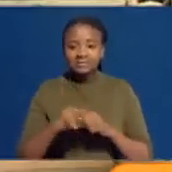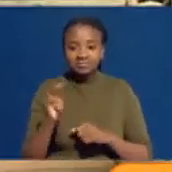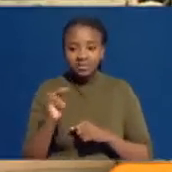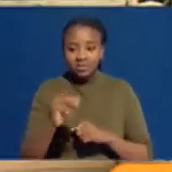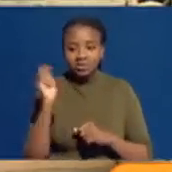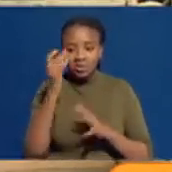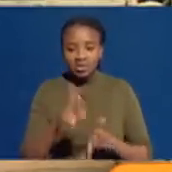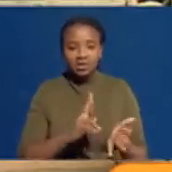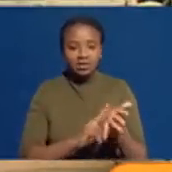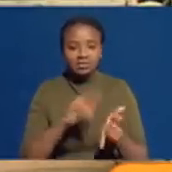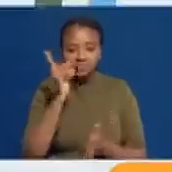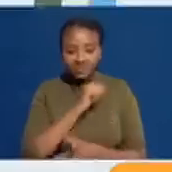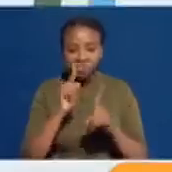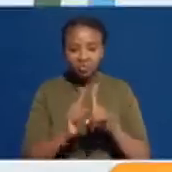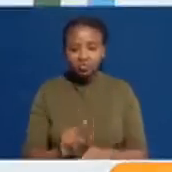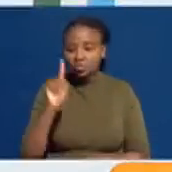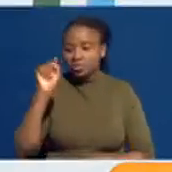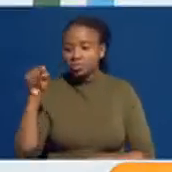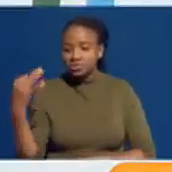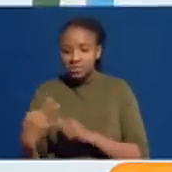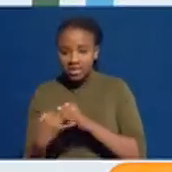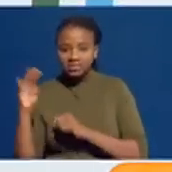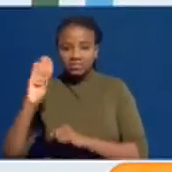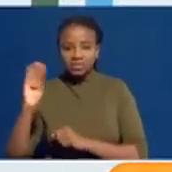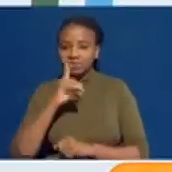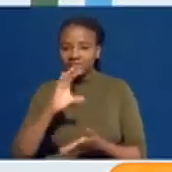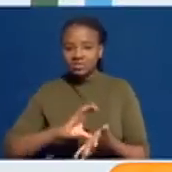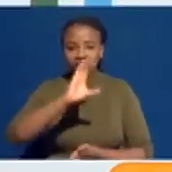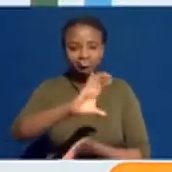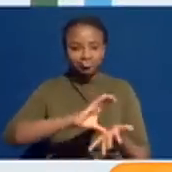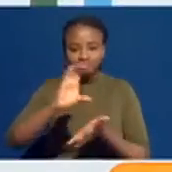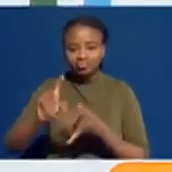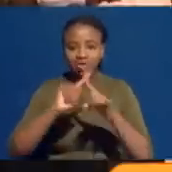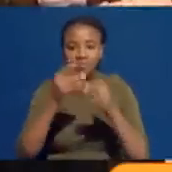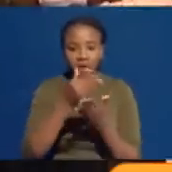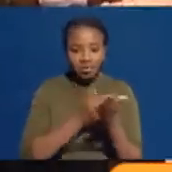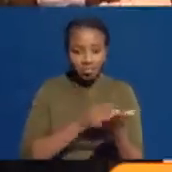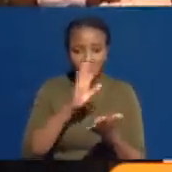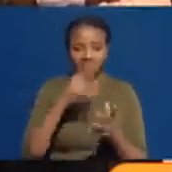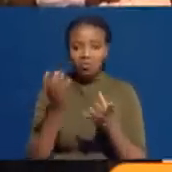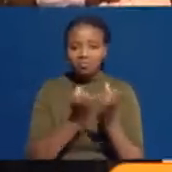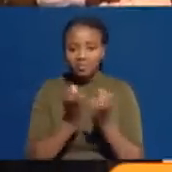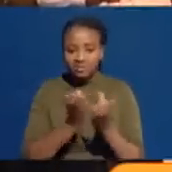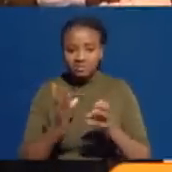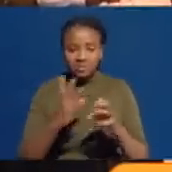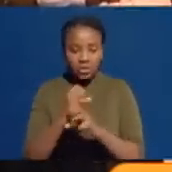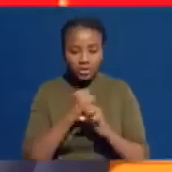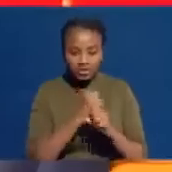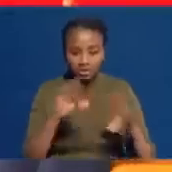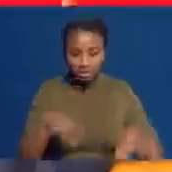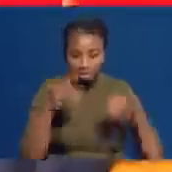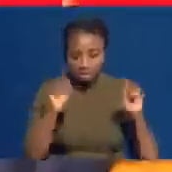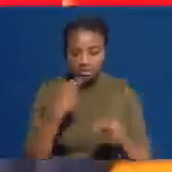zaidi ya shilingi bilioni 1.8 ukitolewa kwa Wakenya. Kulingana na ripoti ya waziri wa vyama vya ushirika na biashara ndogo